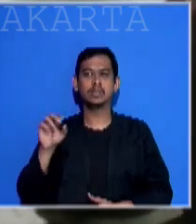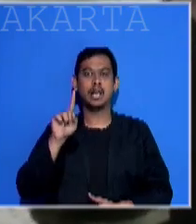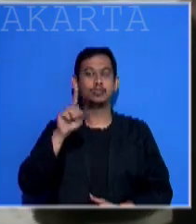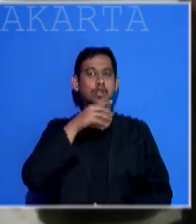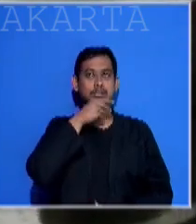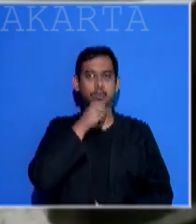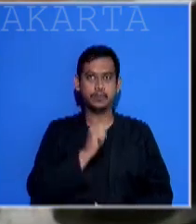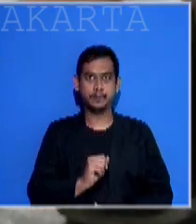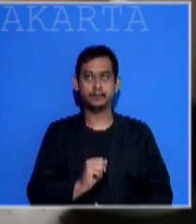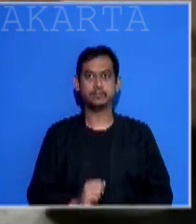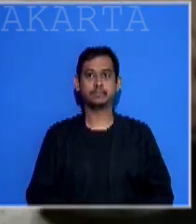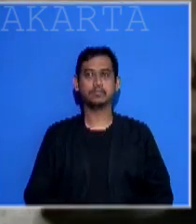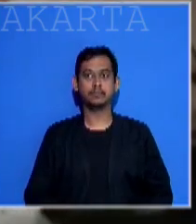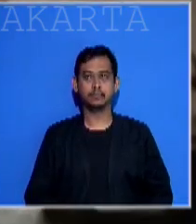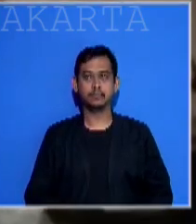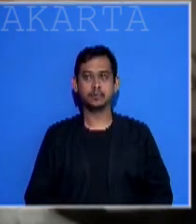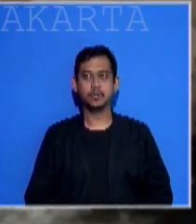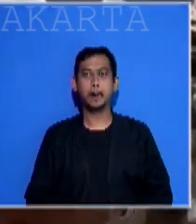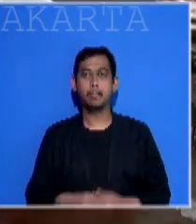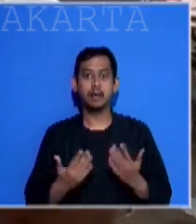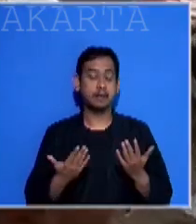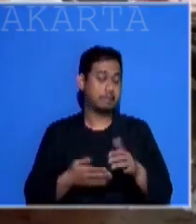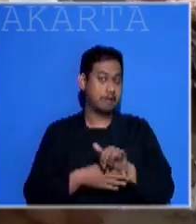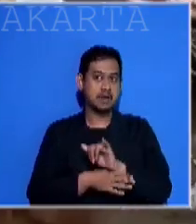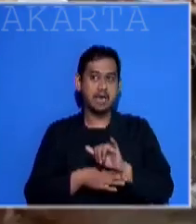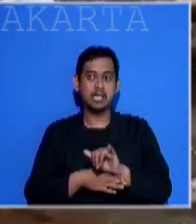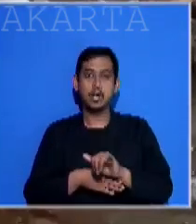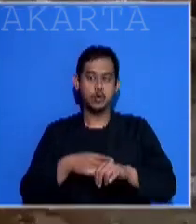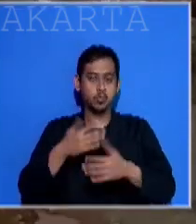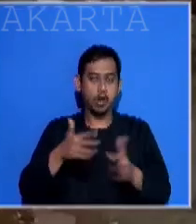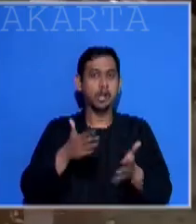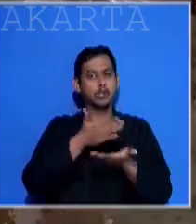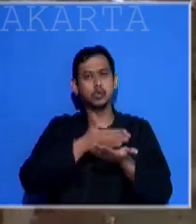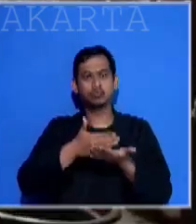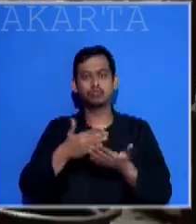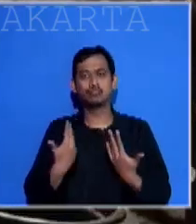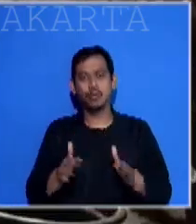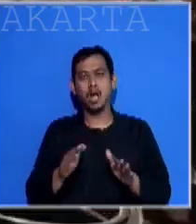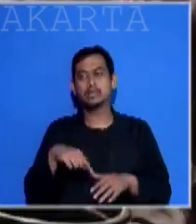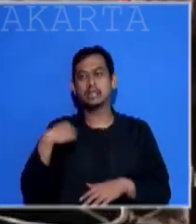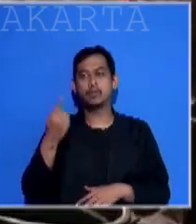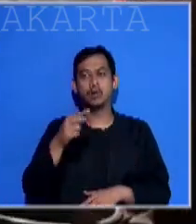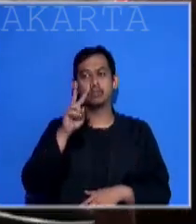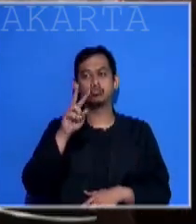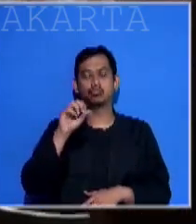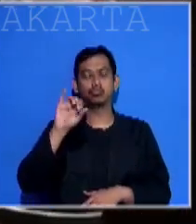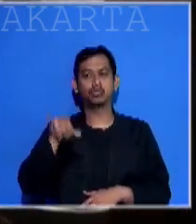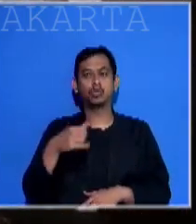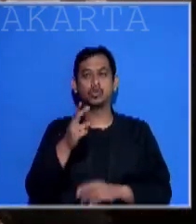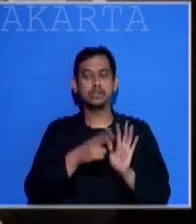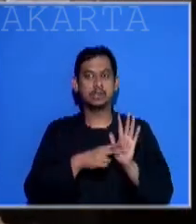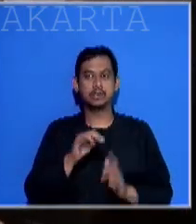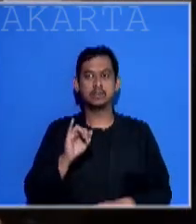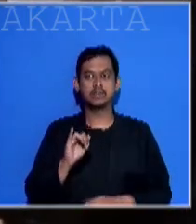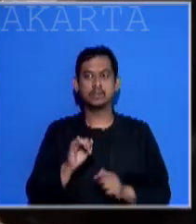kambing layanan penyembelihan hewan di rph Giwangan juga masih dibuka sampai tang tangal 20 Juni dengan mendaftar terlebih dahulu di kantor